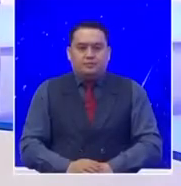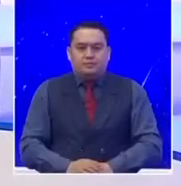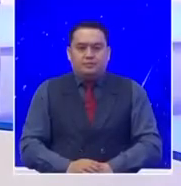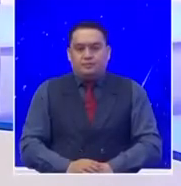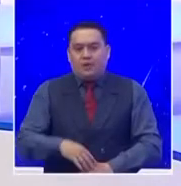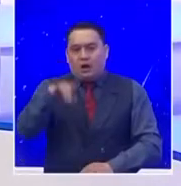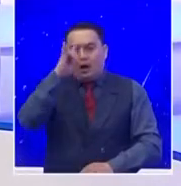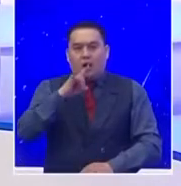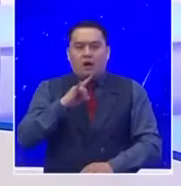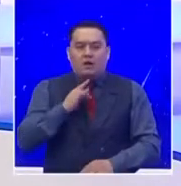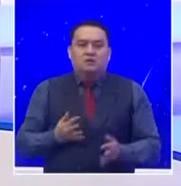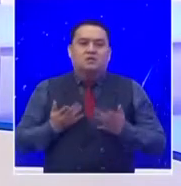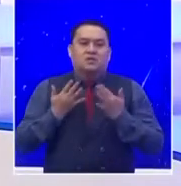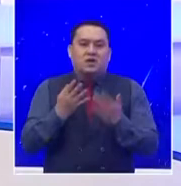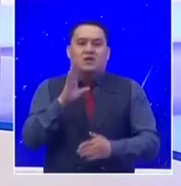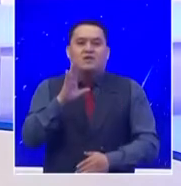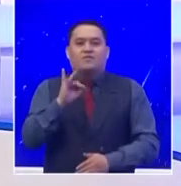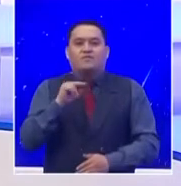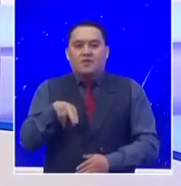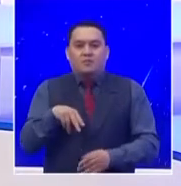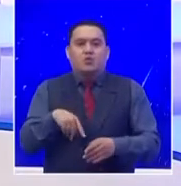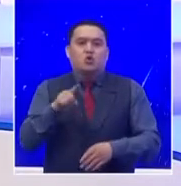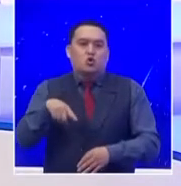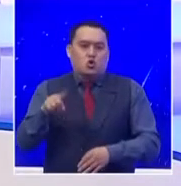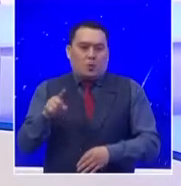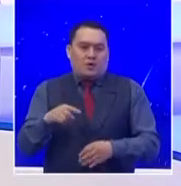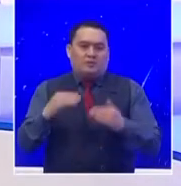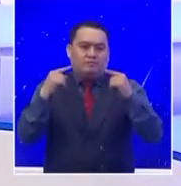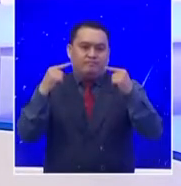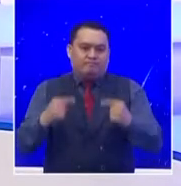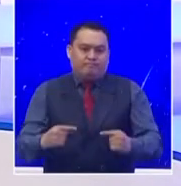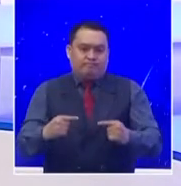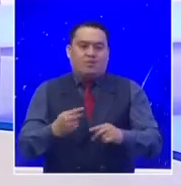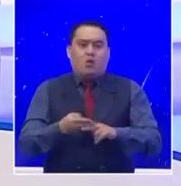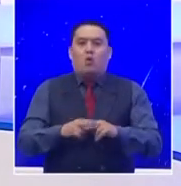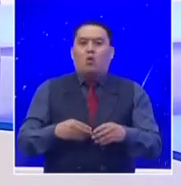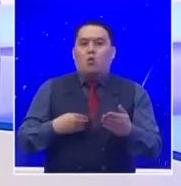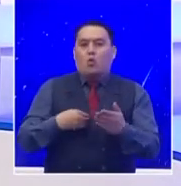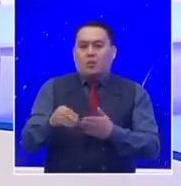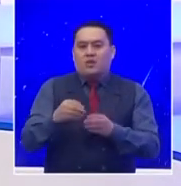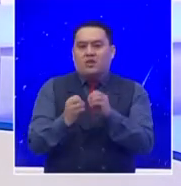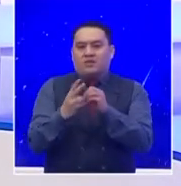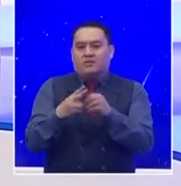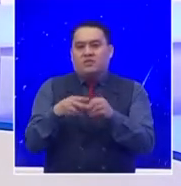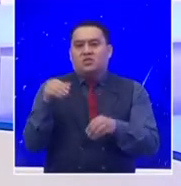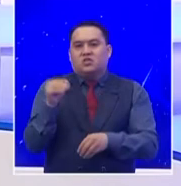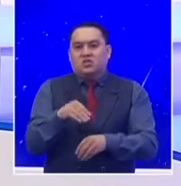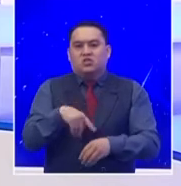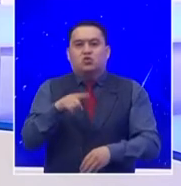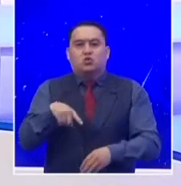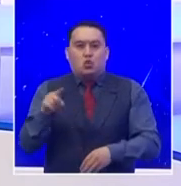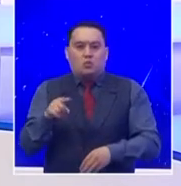В Казахстане упал спрос на VIP-номера. В 2019 году через спецзоны казахстанцы приобрели порядка 12,5 тысячи